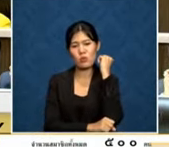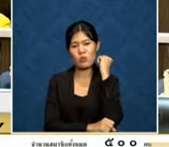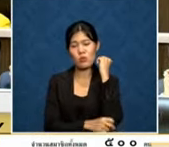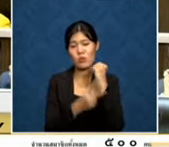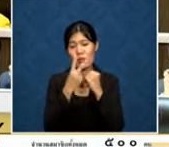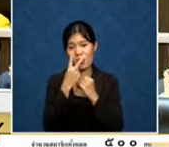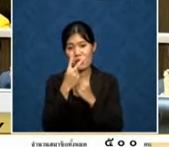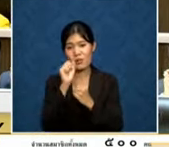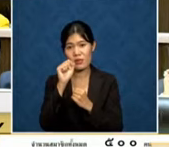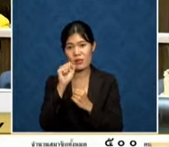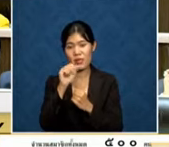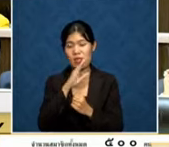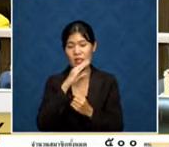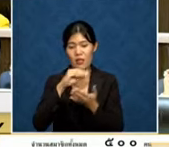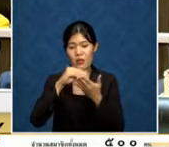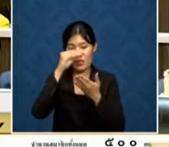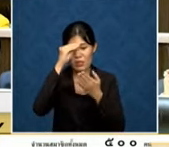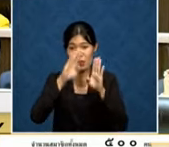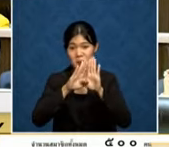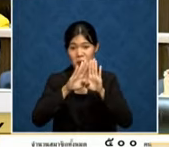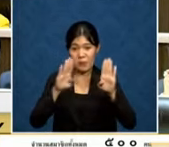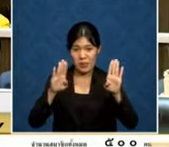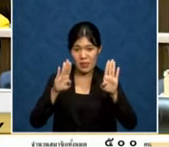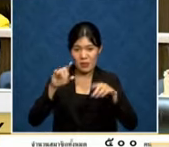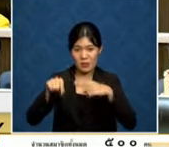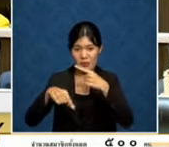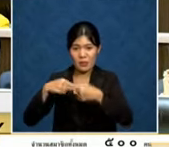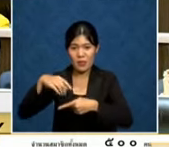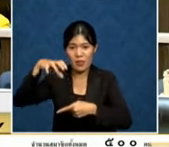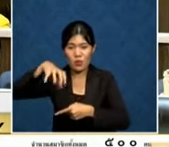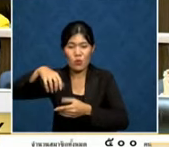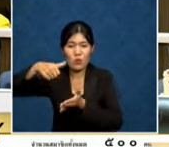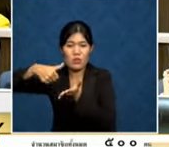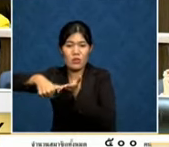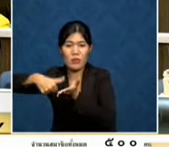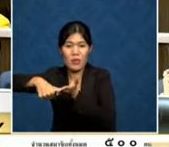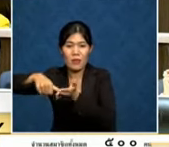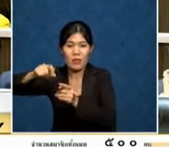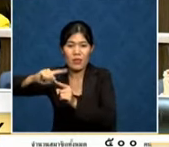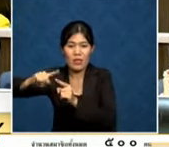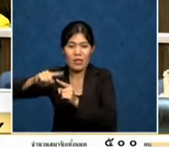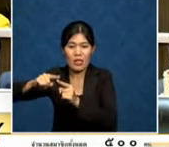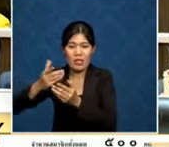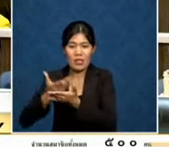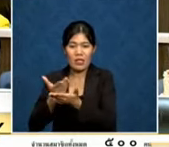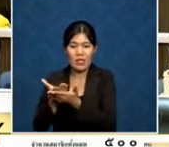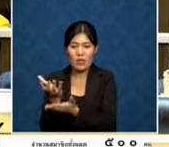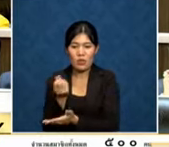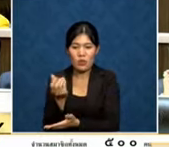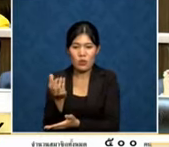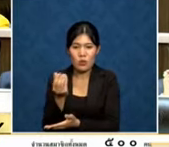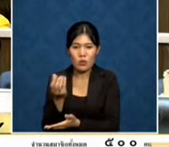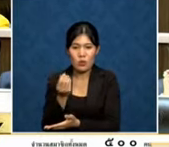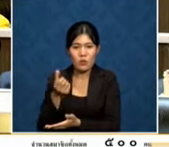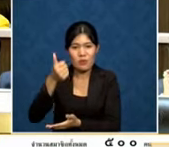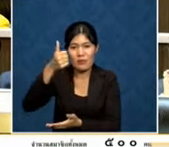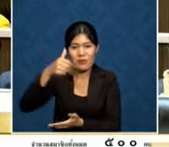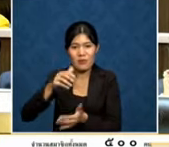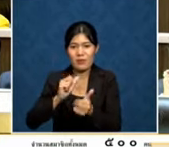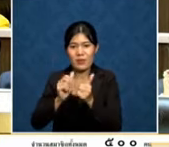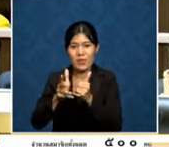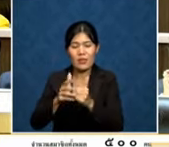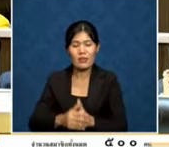ครับลงรับจำนำสถาธนานุบาลเนี่ยเบิกเงินไม่ทันนะครับแสดงให้เห็น